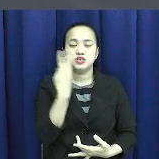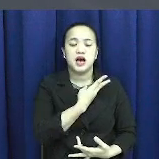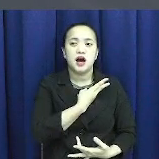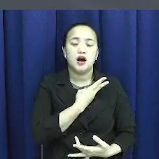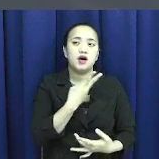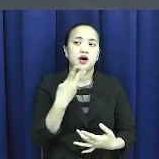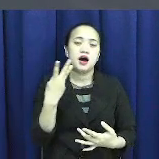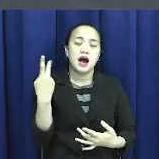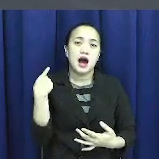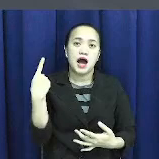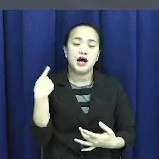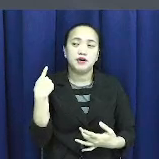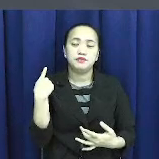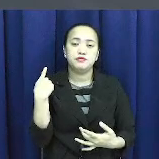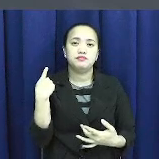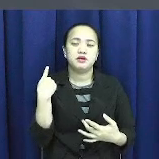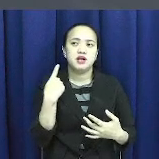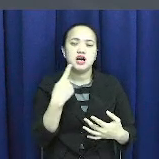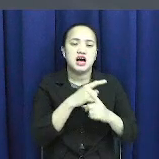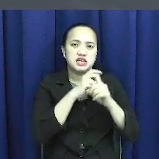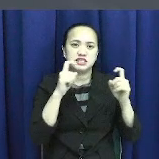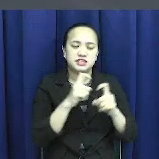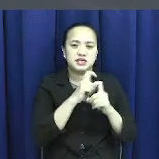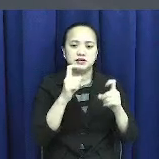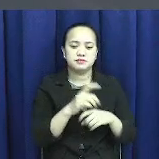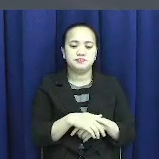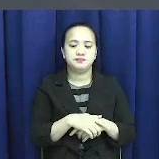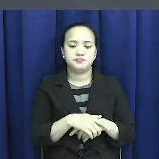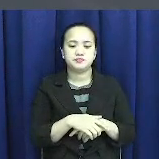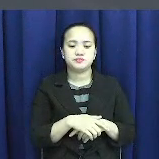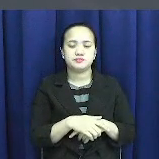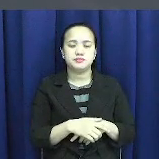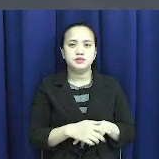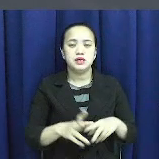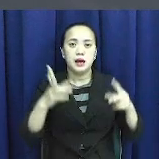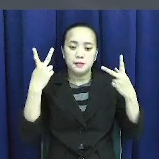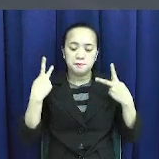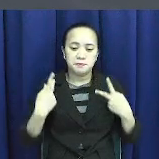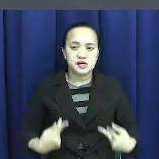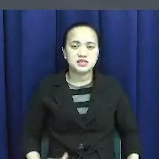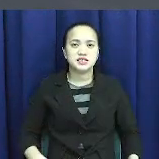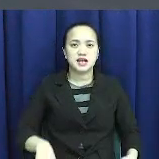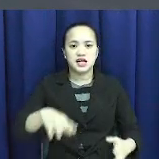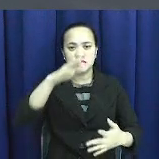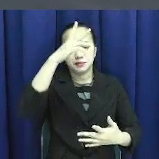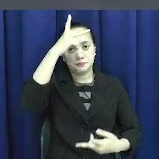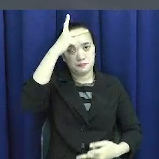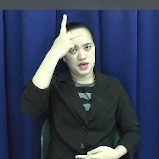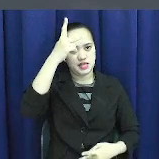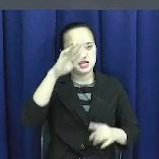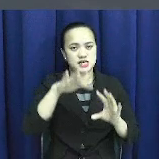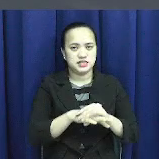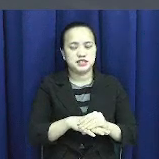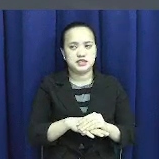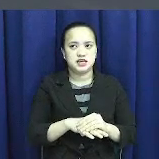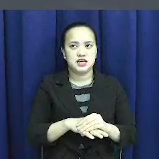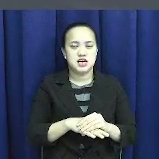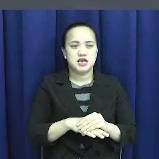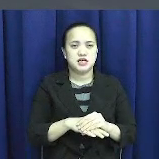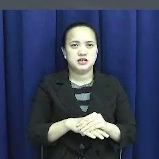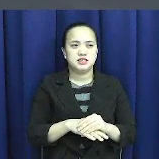sa kanila pong tradisyon, sa kanilang paniniwala, ang physical na karamdaman ay consequences po ng kanilang